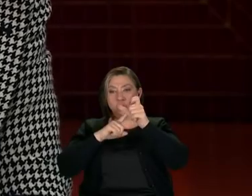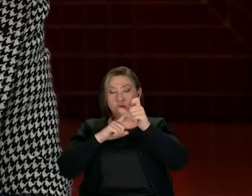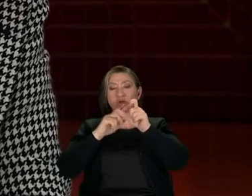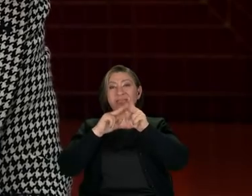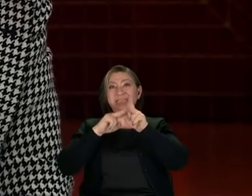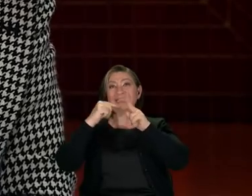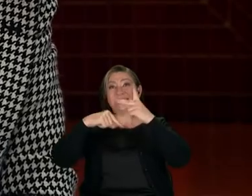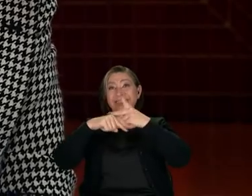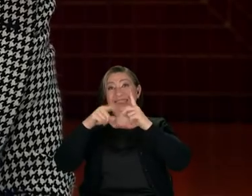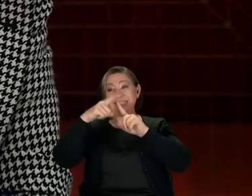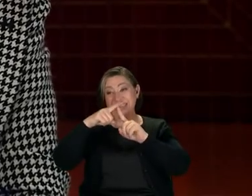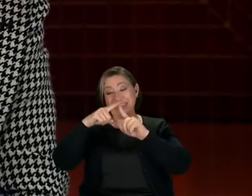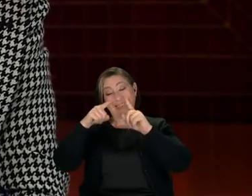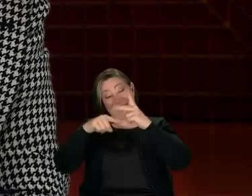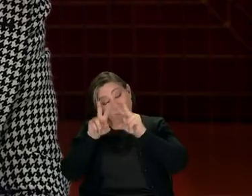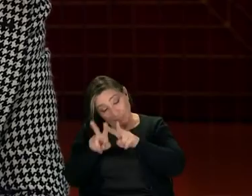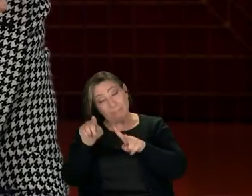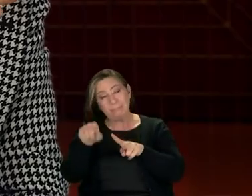ya da troçkist